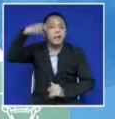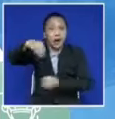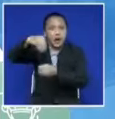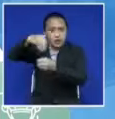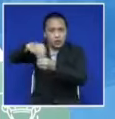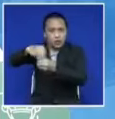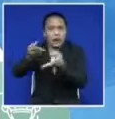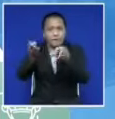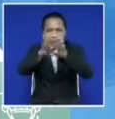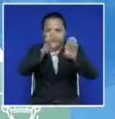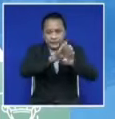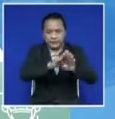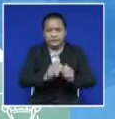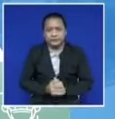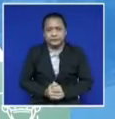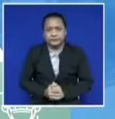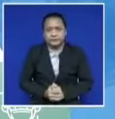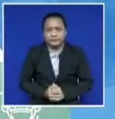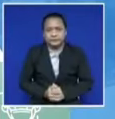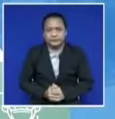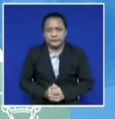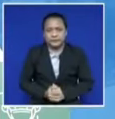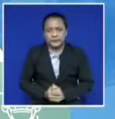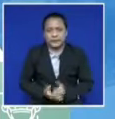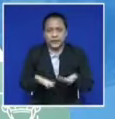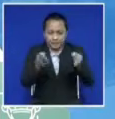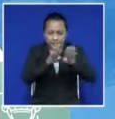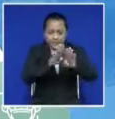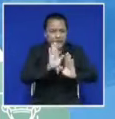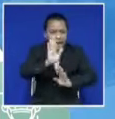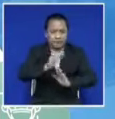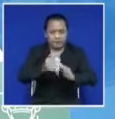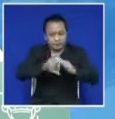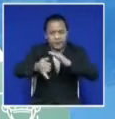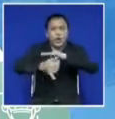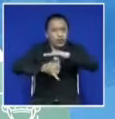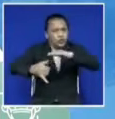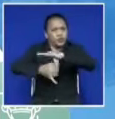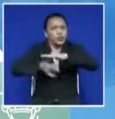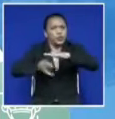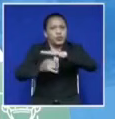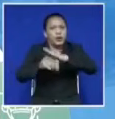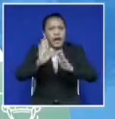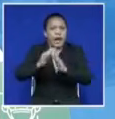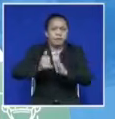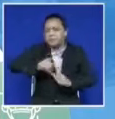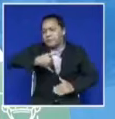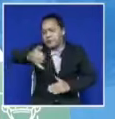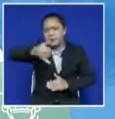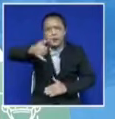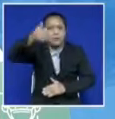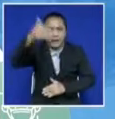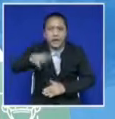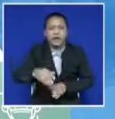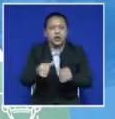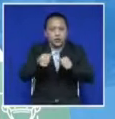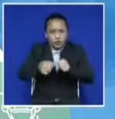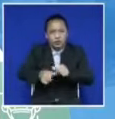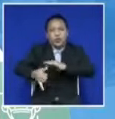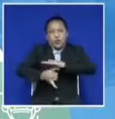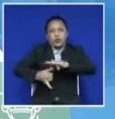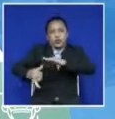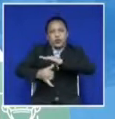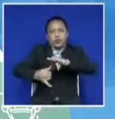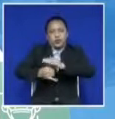ราก็ไปปิดนะไม่ให้เขาเคลื่อนที่นะครับแล้วก็เข้าไป active finding นะครับก็เข้าไปตรว